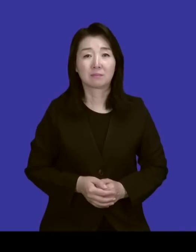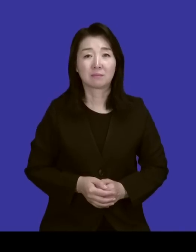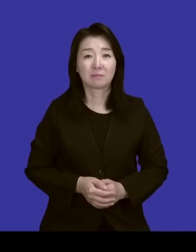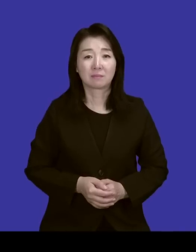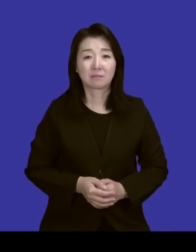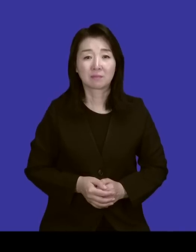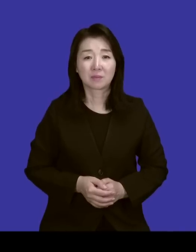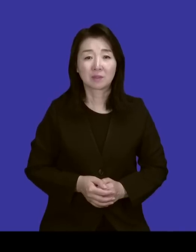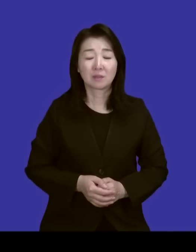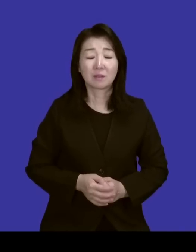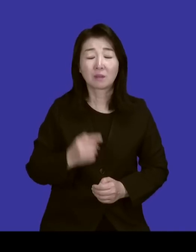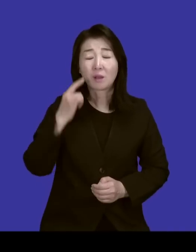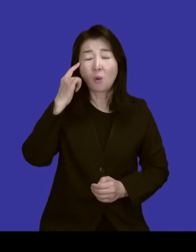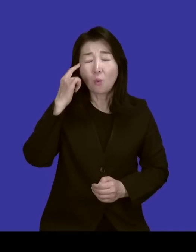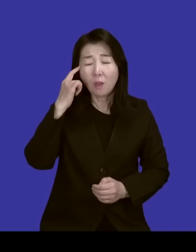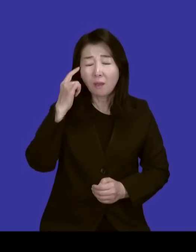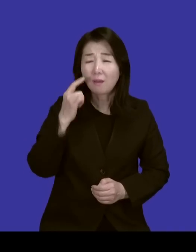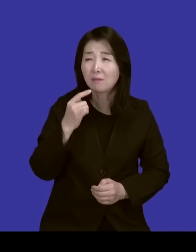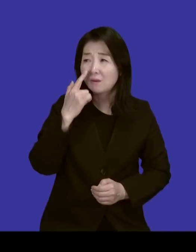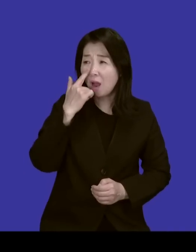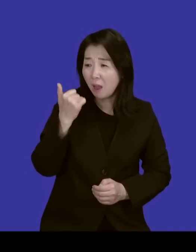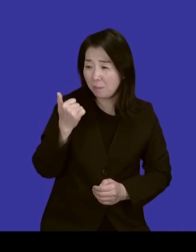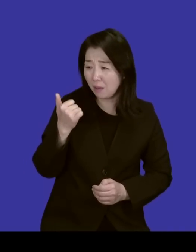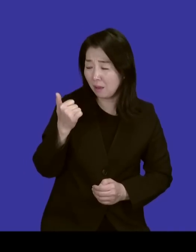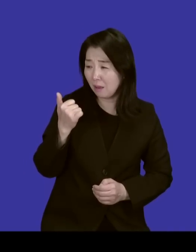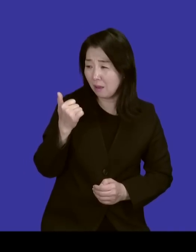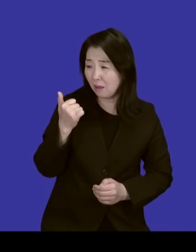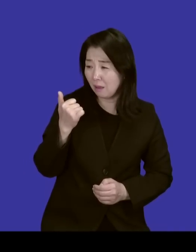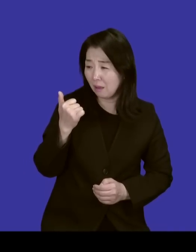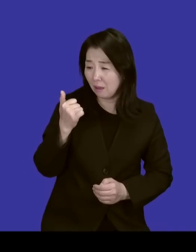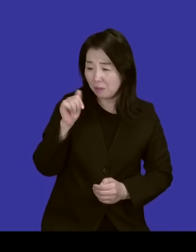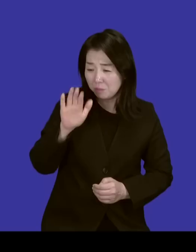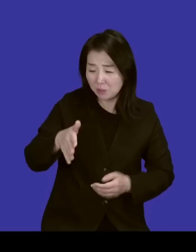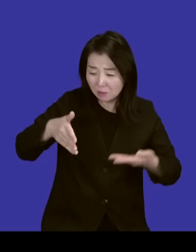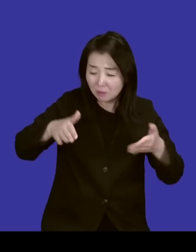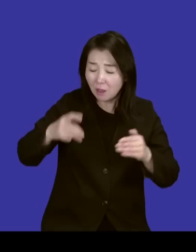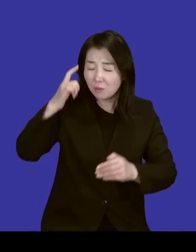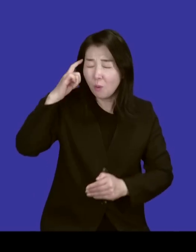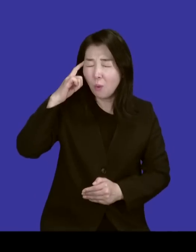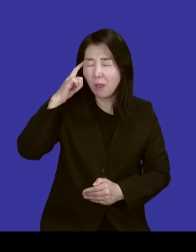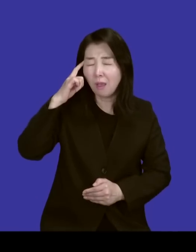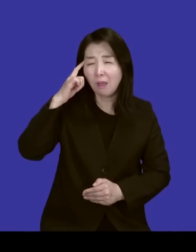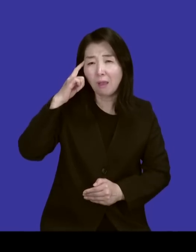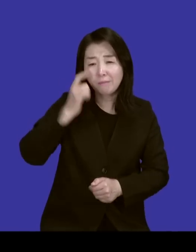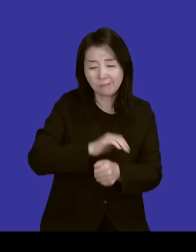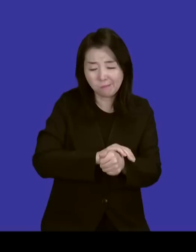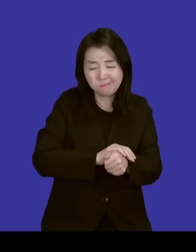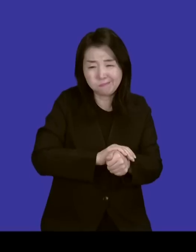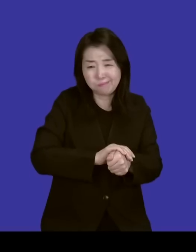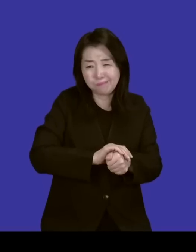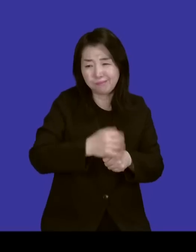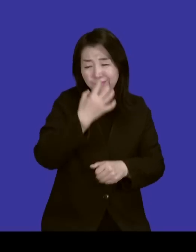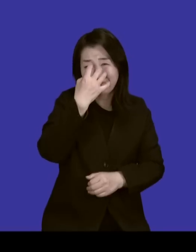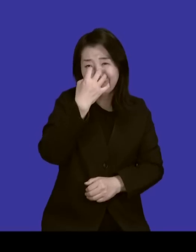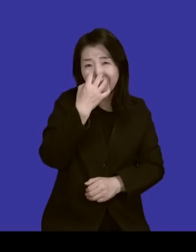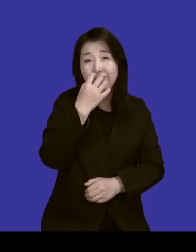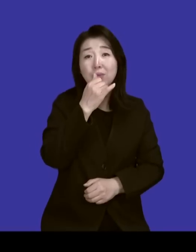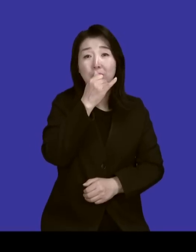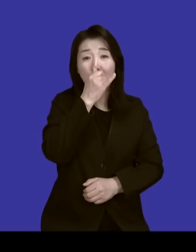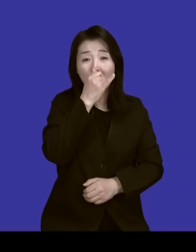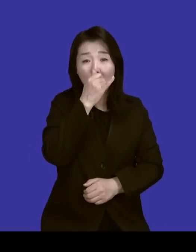왜 이런 아버지 밑에 태어났나라는 열등감. 예. 예. 또 집안이 어려워지니까